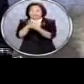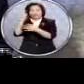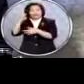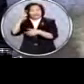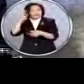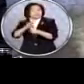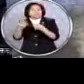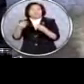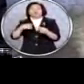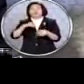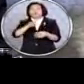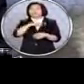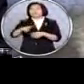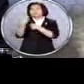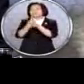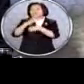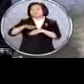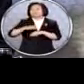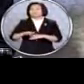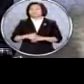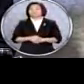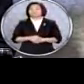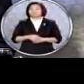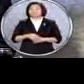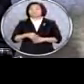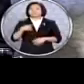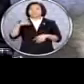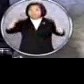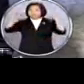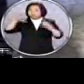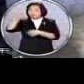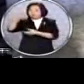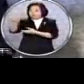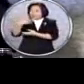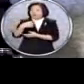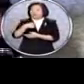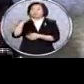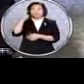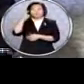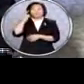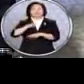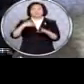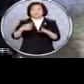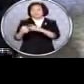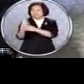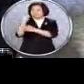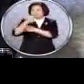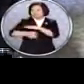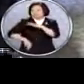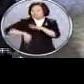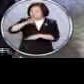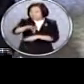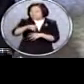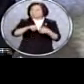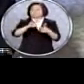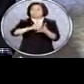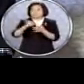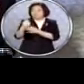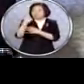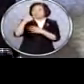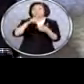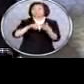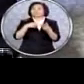这个我愿意检讨。这个部分呢，我也愿意接受宋主席的建议，我们花更多的力气，希望所有这方面的